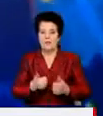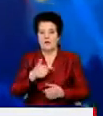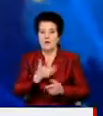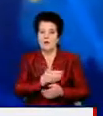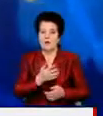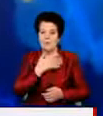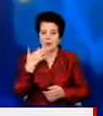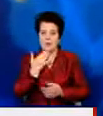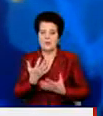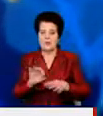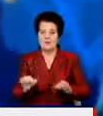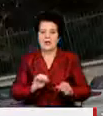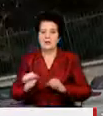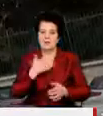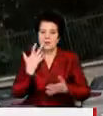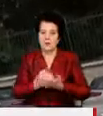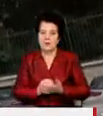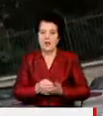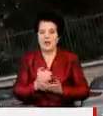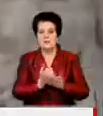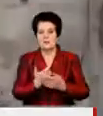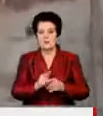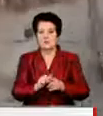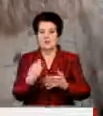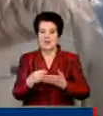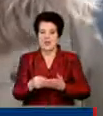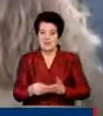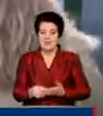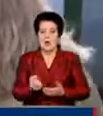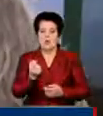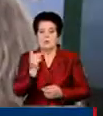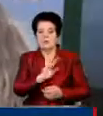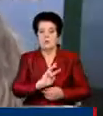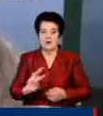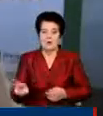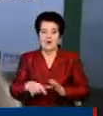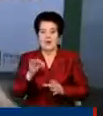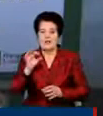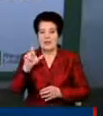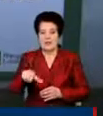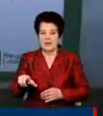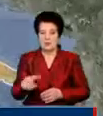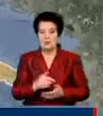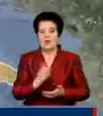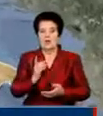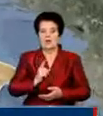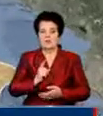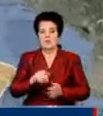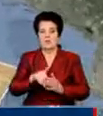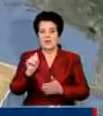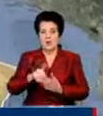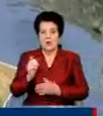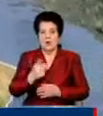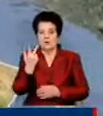vor mai multă libertate în administrarea propriilor resurse și finanțe. 11 milioane de alegători sunt așteptați la urne în cele două regiuni